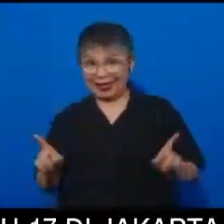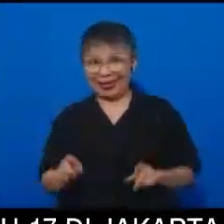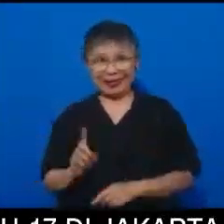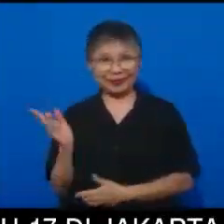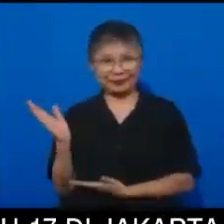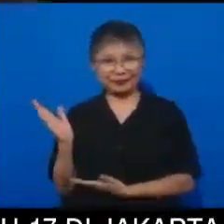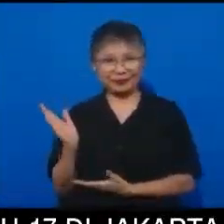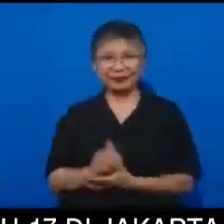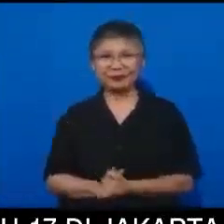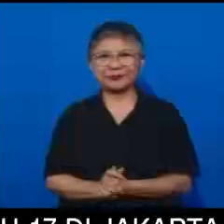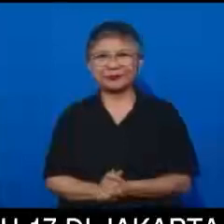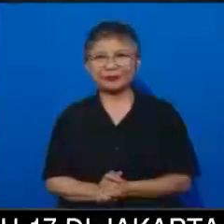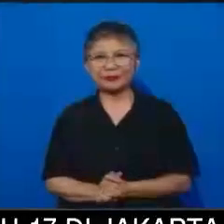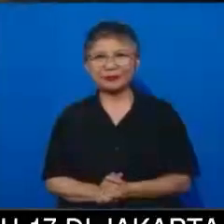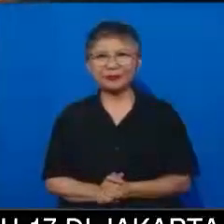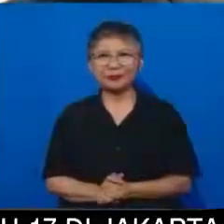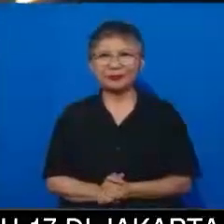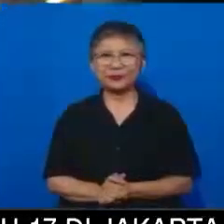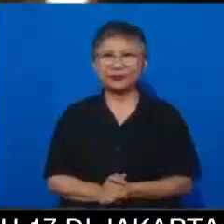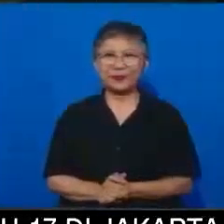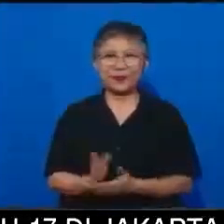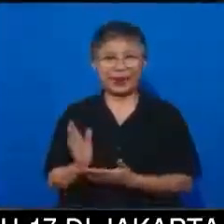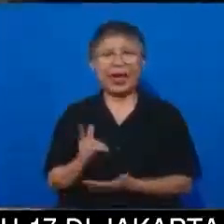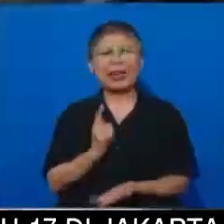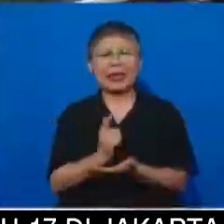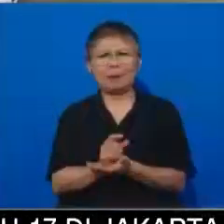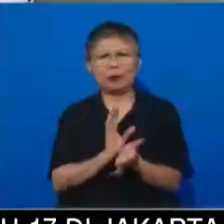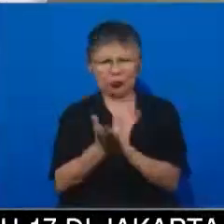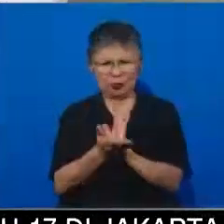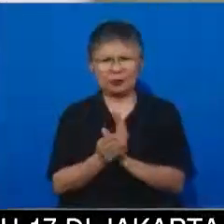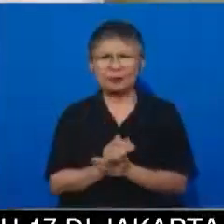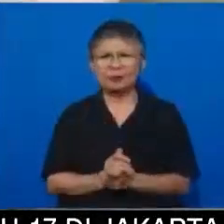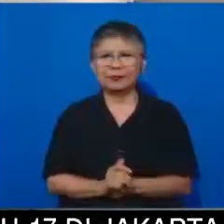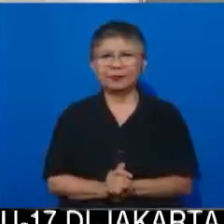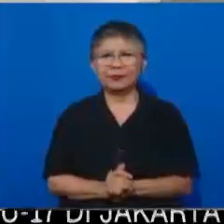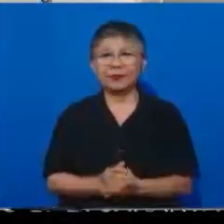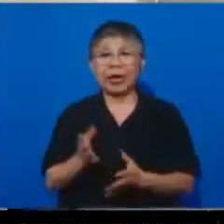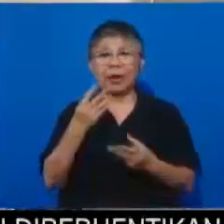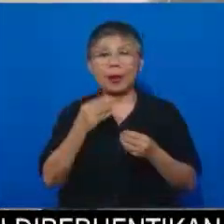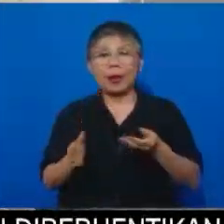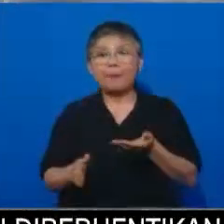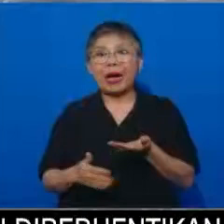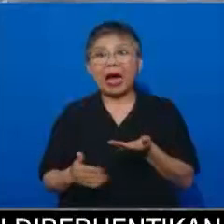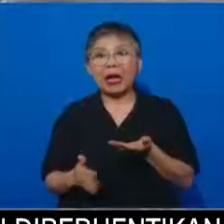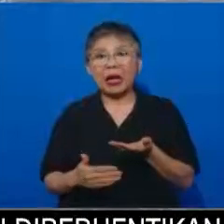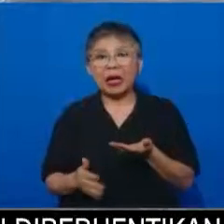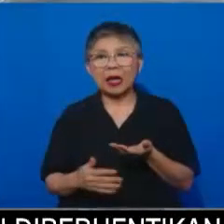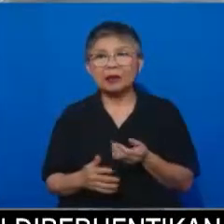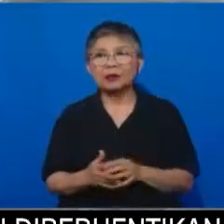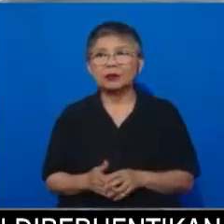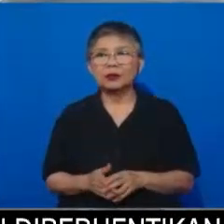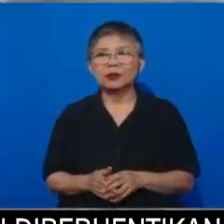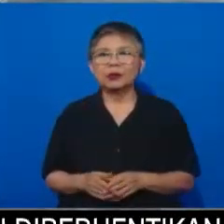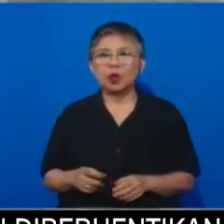yang Juicy dan legit sudah gimana kalau kita cari yang smooky alias ada aroma bakar-bakarnya menikmati